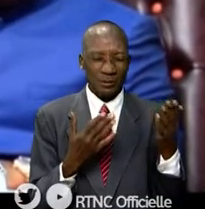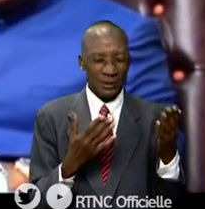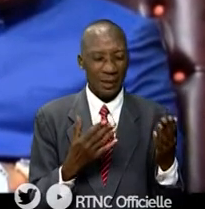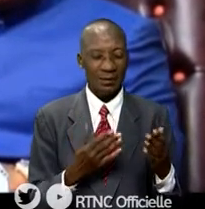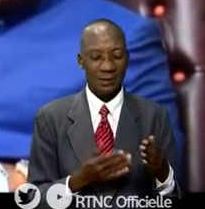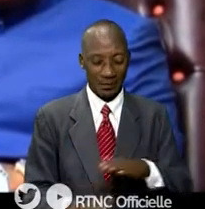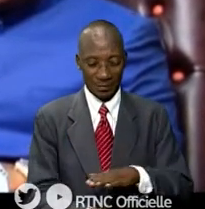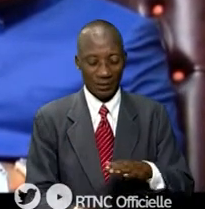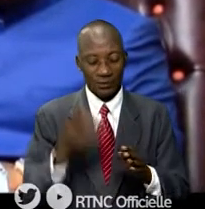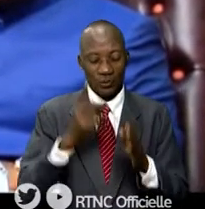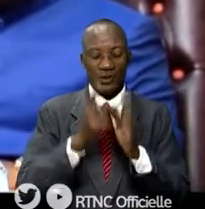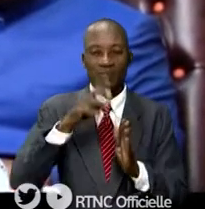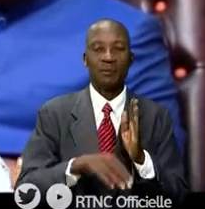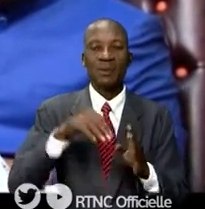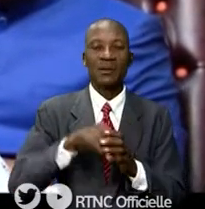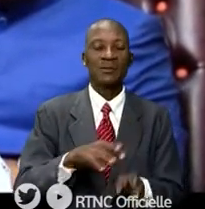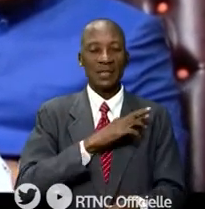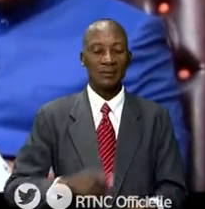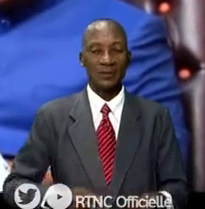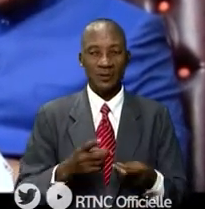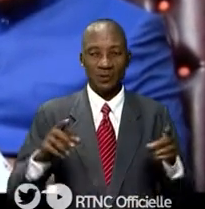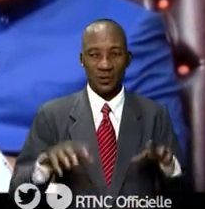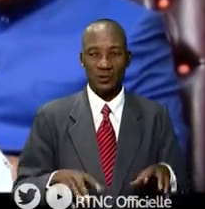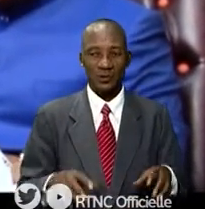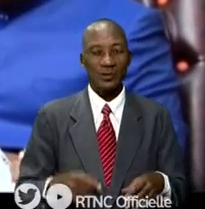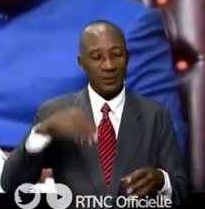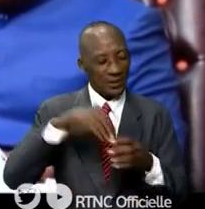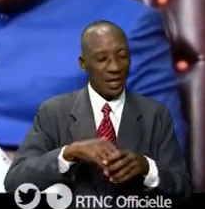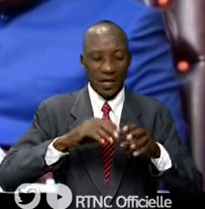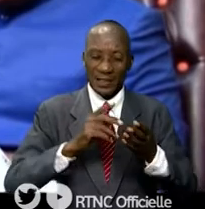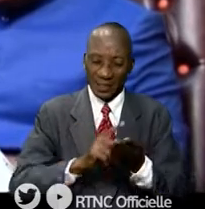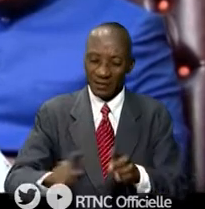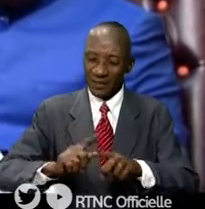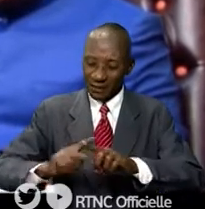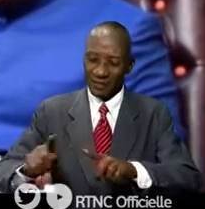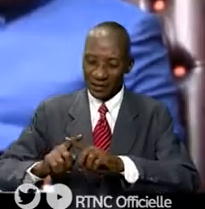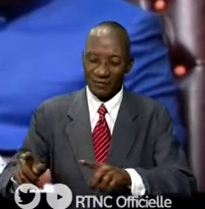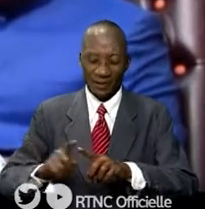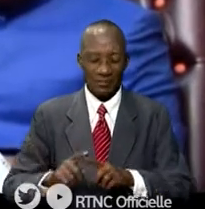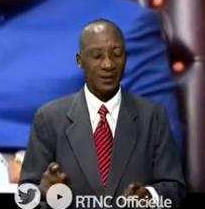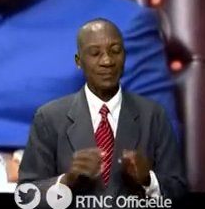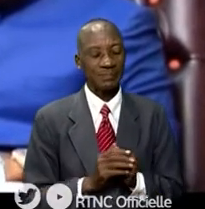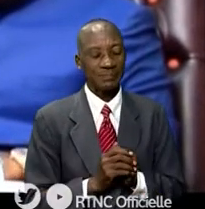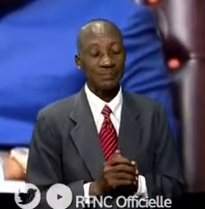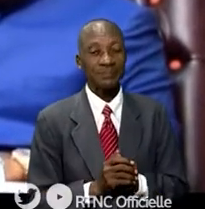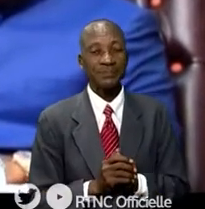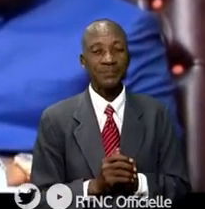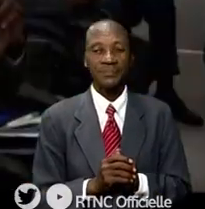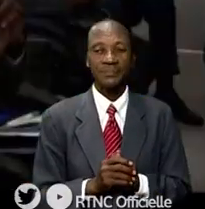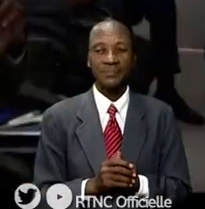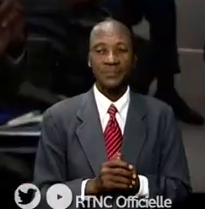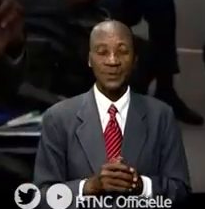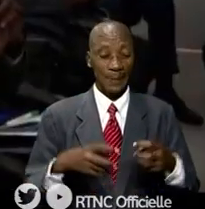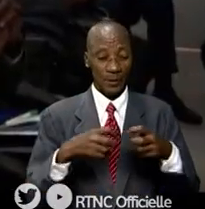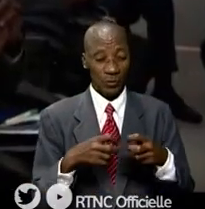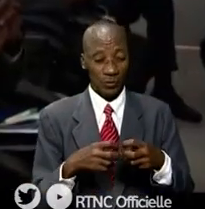développement de la République démocratique du Congo dans tous les secteurs. En effet, l'énergie est